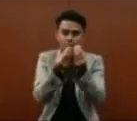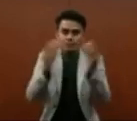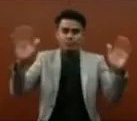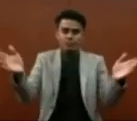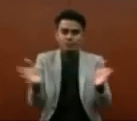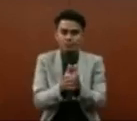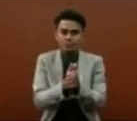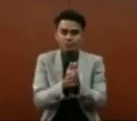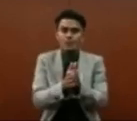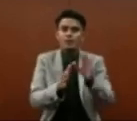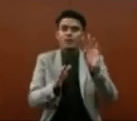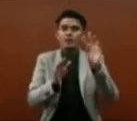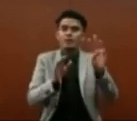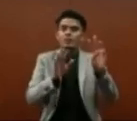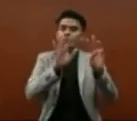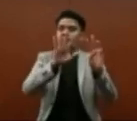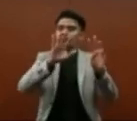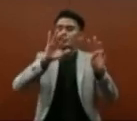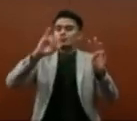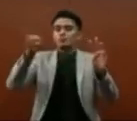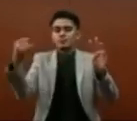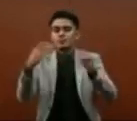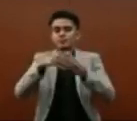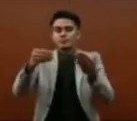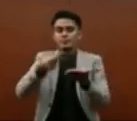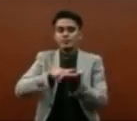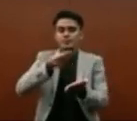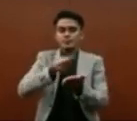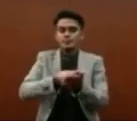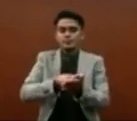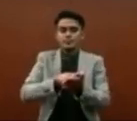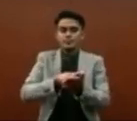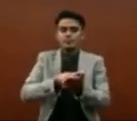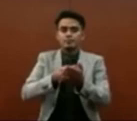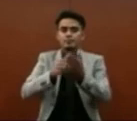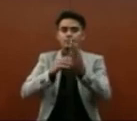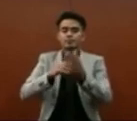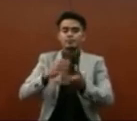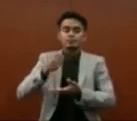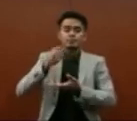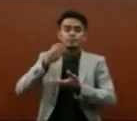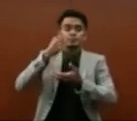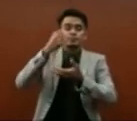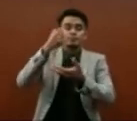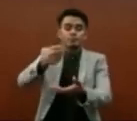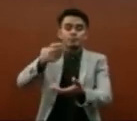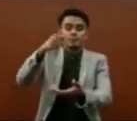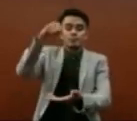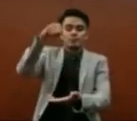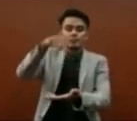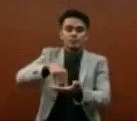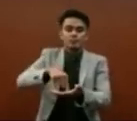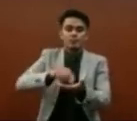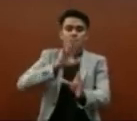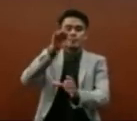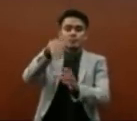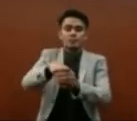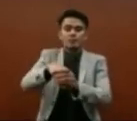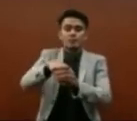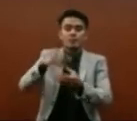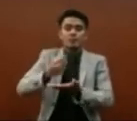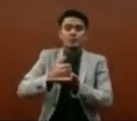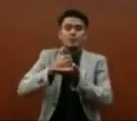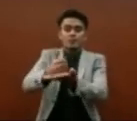sebanyak 65000000 ringgit Hai selain dari mengembangkan bantuan saat selama yang bakal merangkumi bantuan